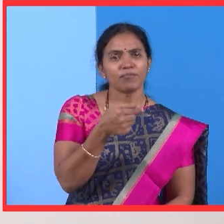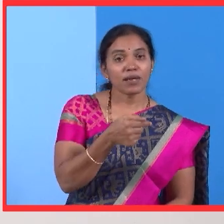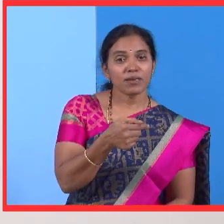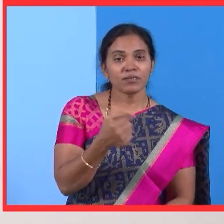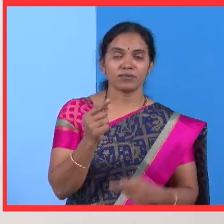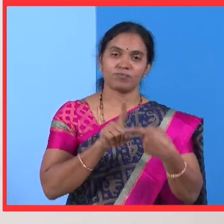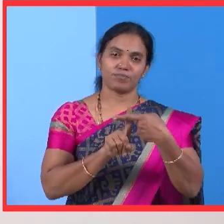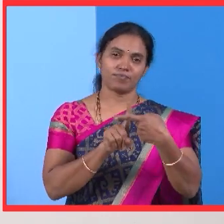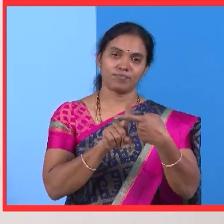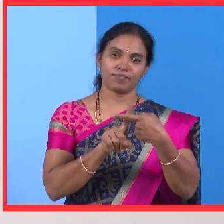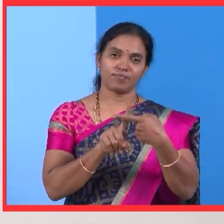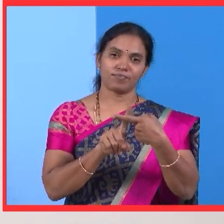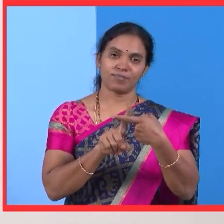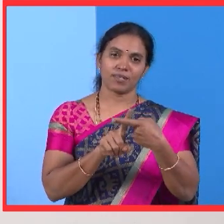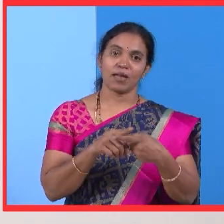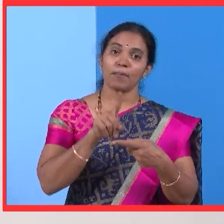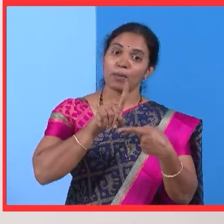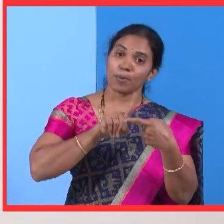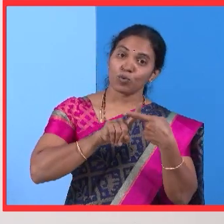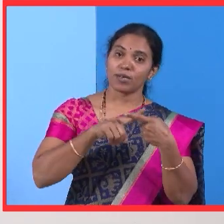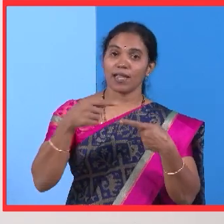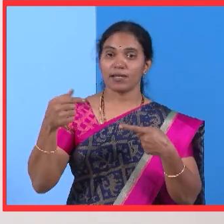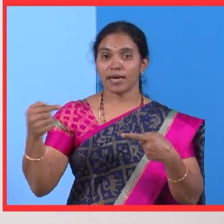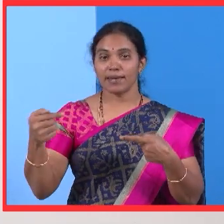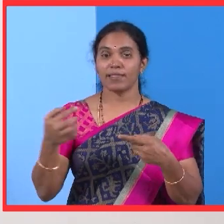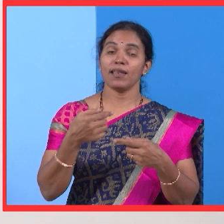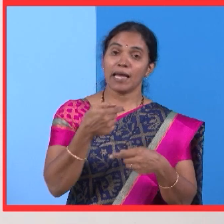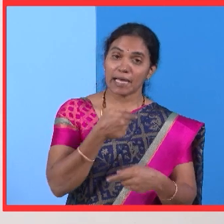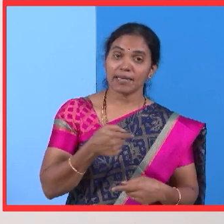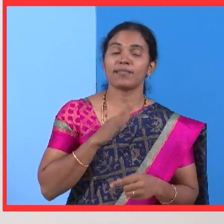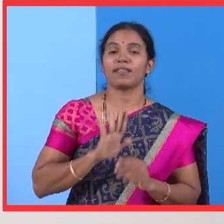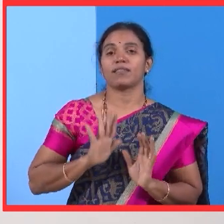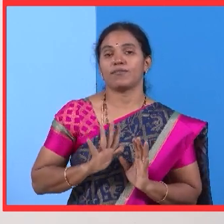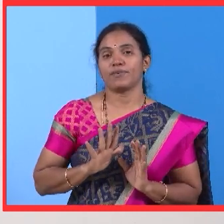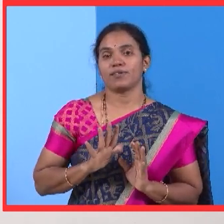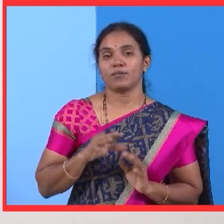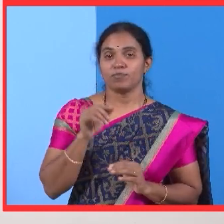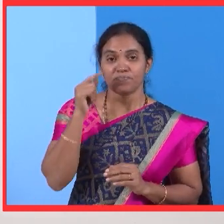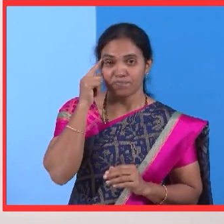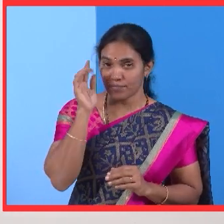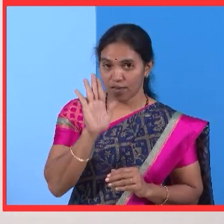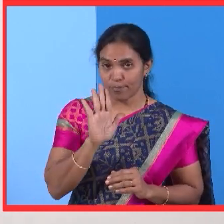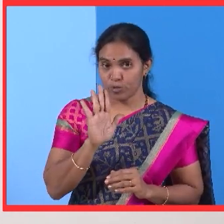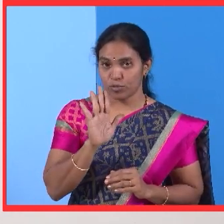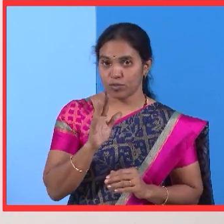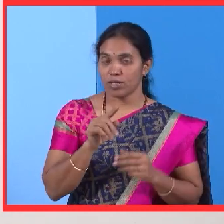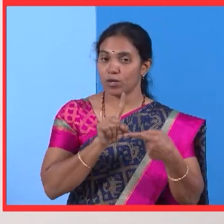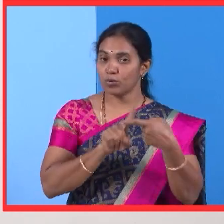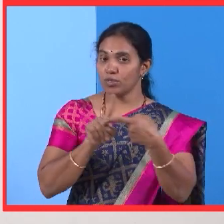ஆஃப் மைனஸ் மைனஸ் மைனஸ் ரெண்டு மைனஸ் ஆறு டைரக்டாகவே இந்த கூட்டல் கூட்டுற எழுதிடலாம். அடுத்தது ஒய் ஒன்று